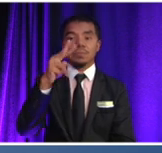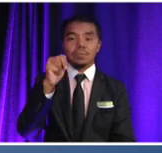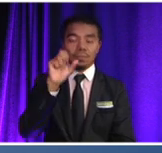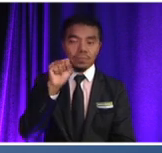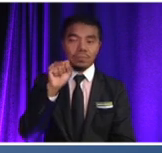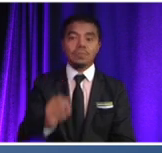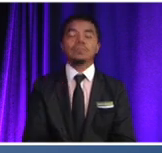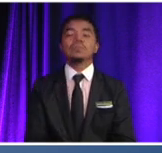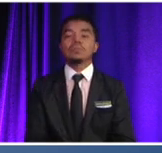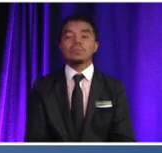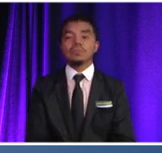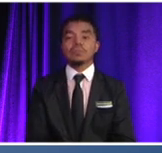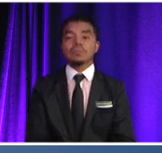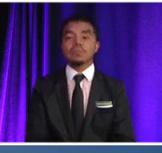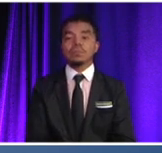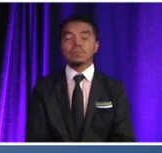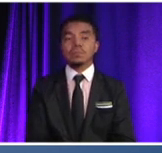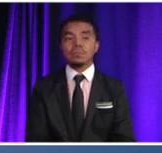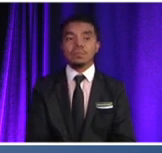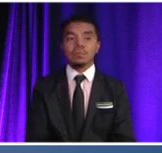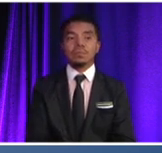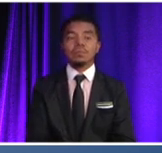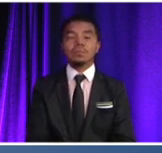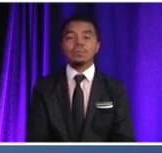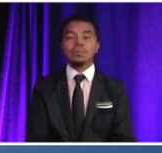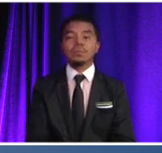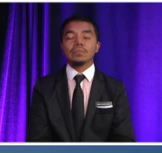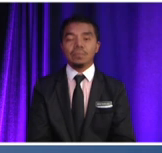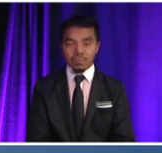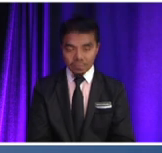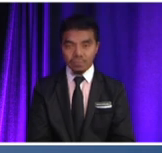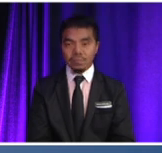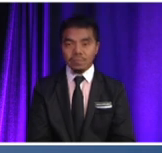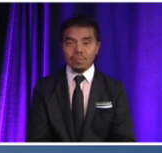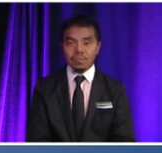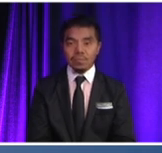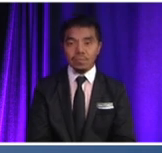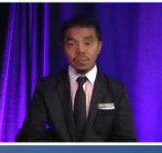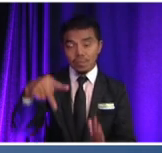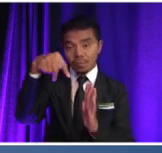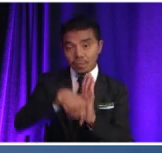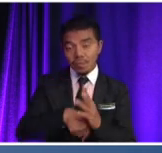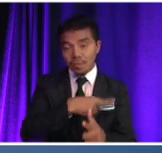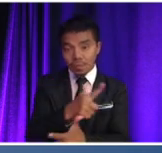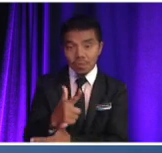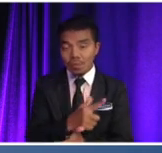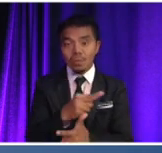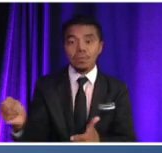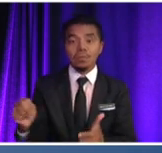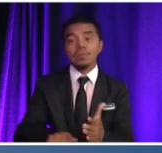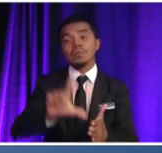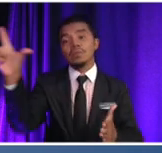Negeri Oke Mereka memberi Pemberian taraf Perintis perlindungan dari pada persaingan luar